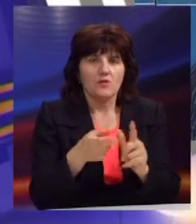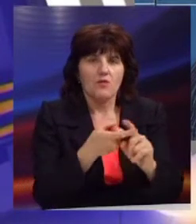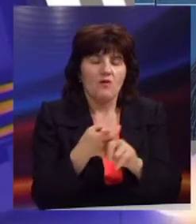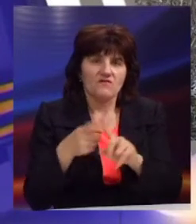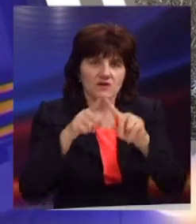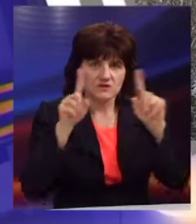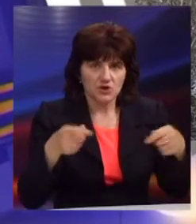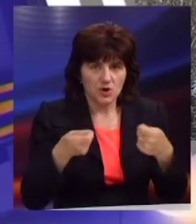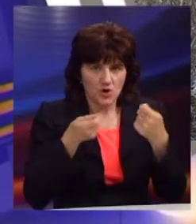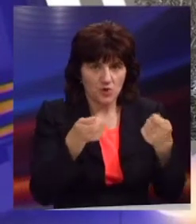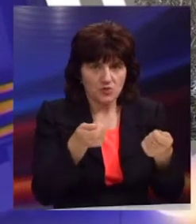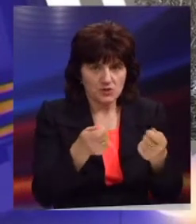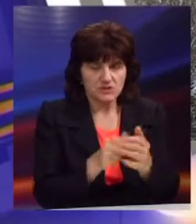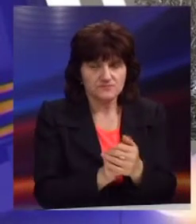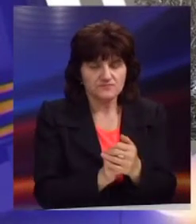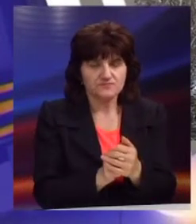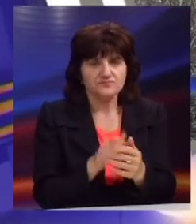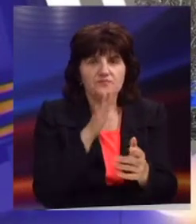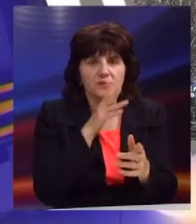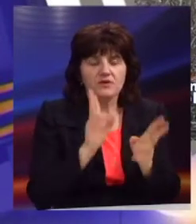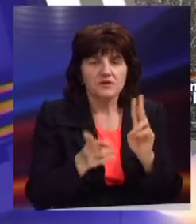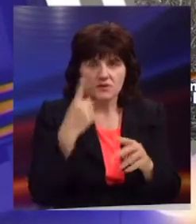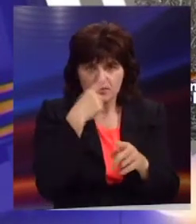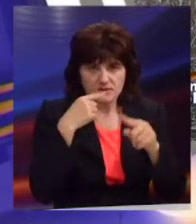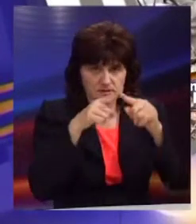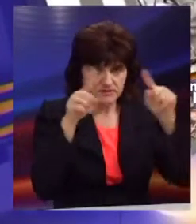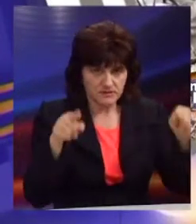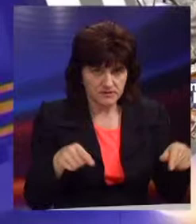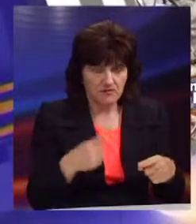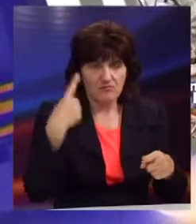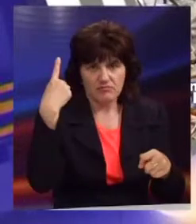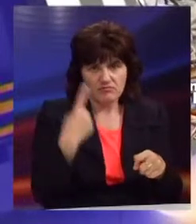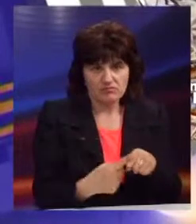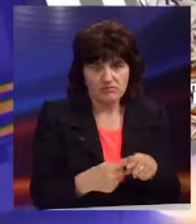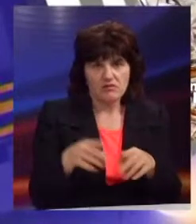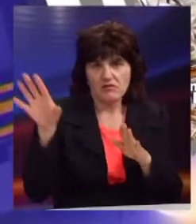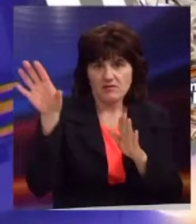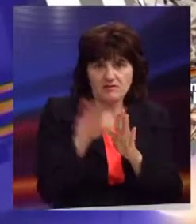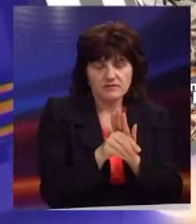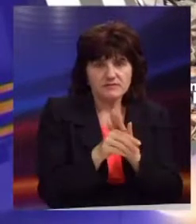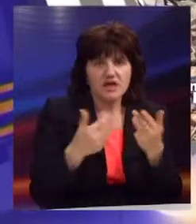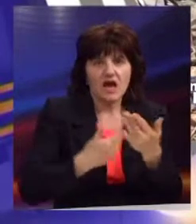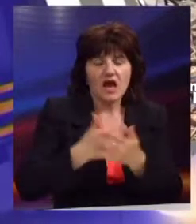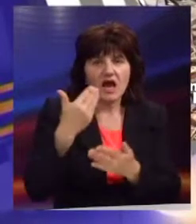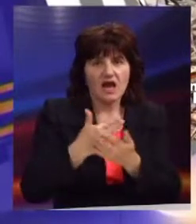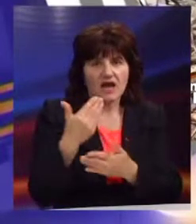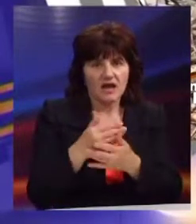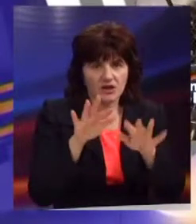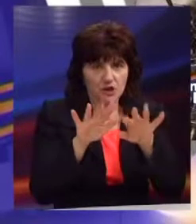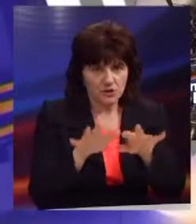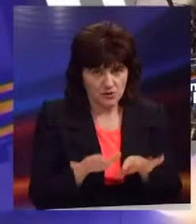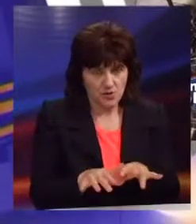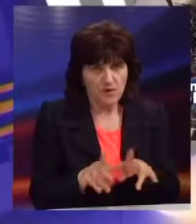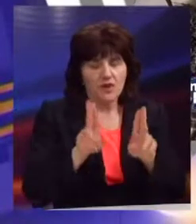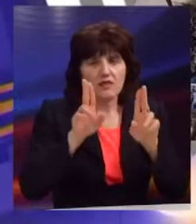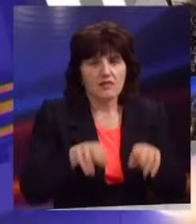ovog konkursa. Obrazac za prijavu na konkurs, koji je vrlo detaljan, može da se skine sa sajta grada, a prednost prilikom